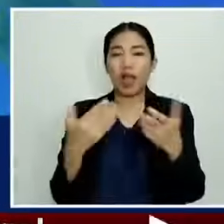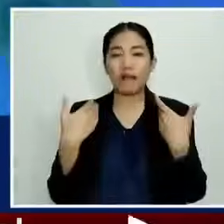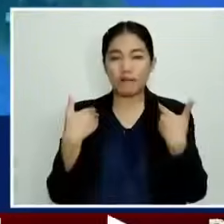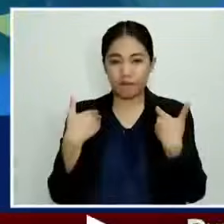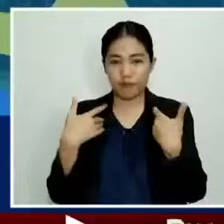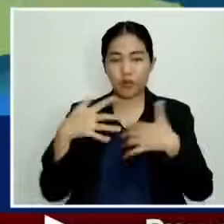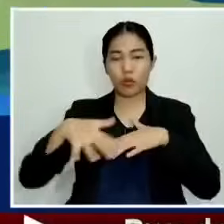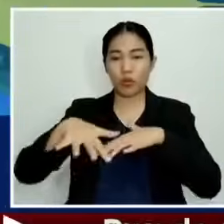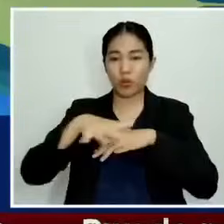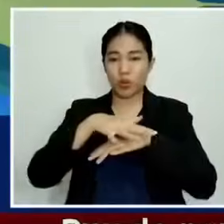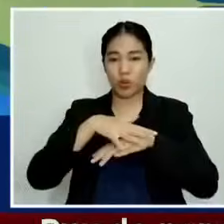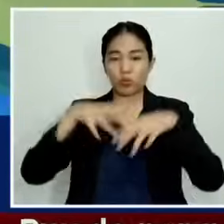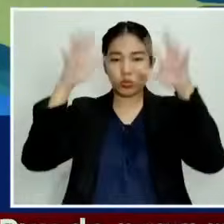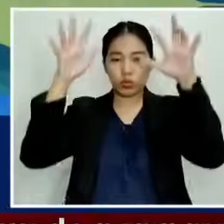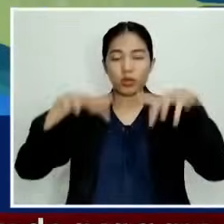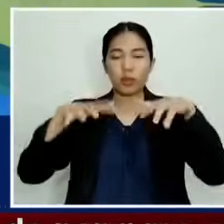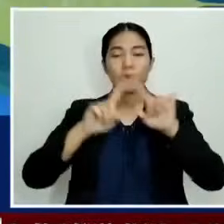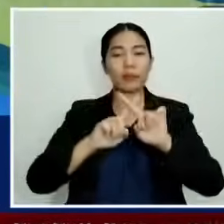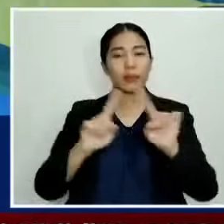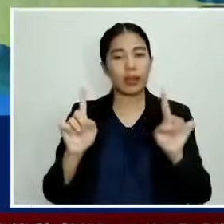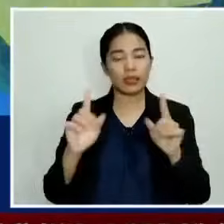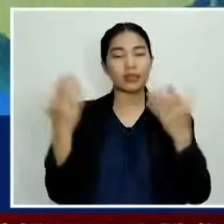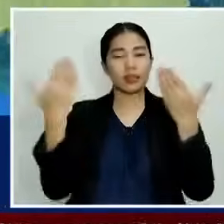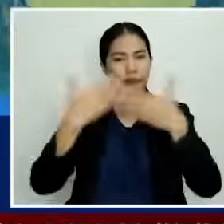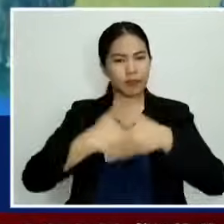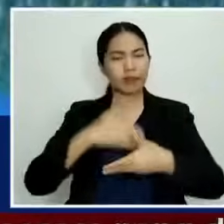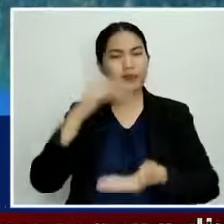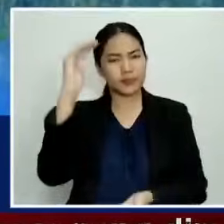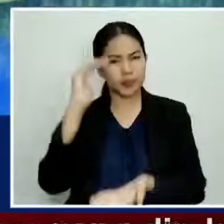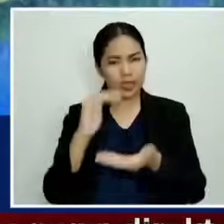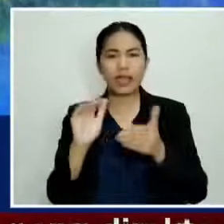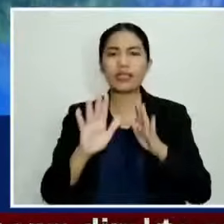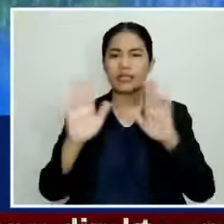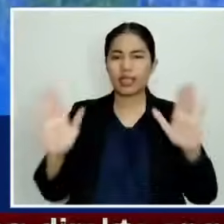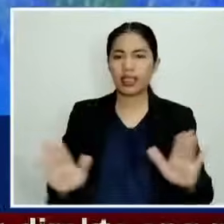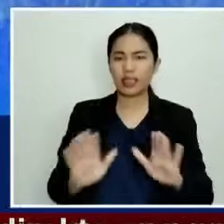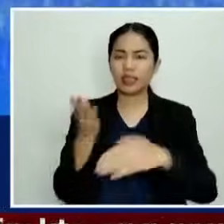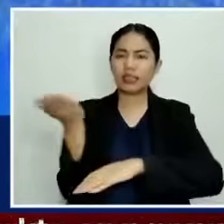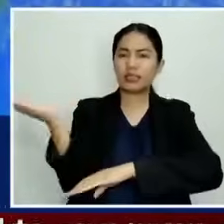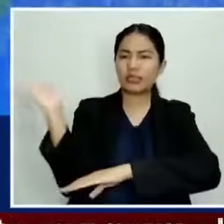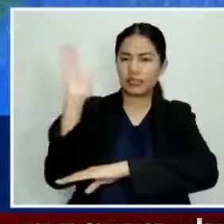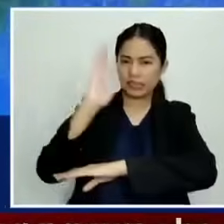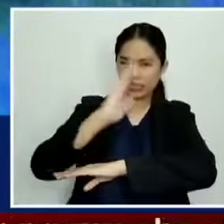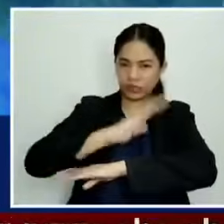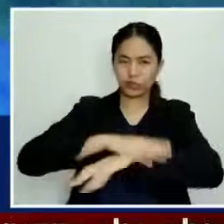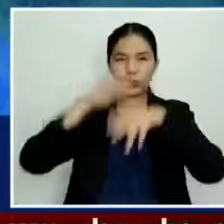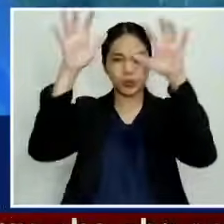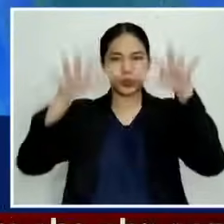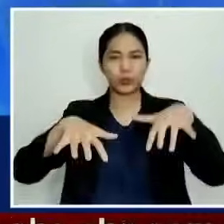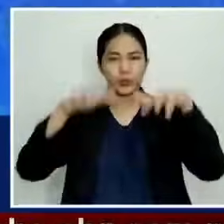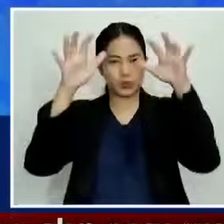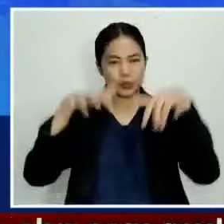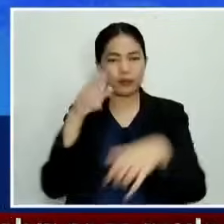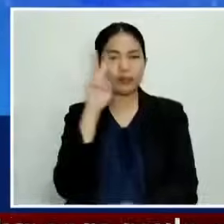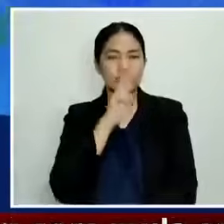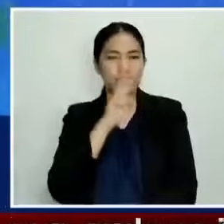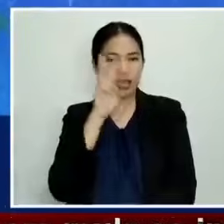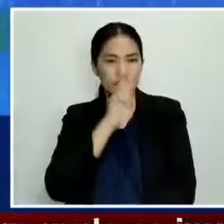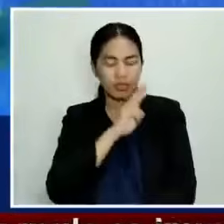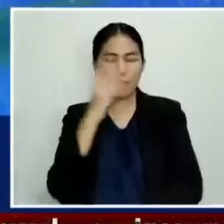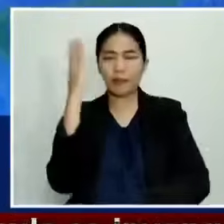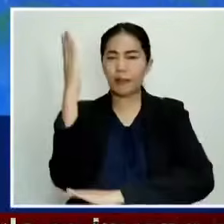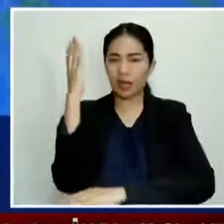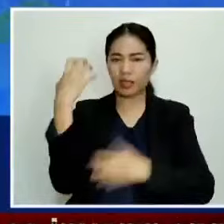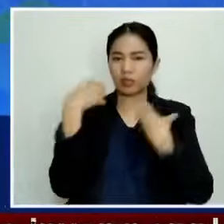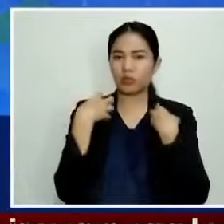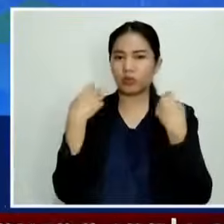ito pagsapit ng gabi. Sa Linggo, buong araw ring maulan sa buong Kabisayaan at may malalakas na ulan sa tanghali sa Northern